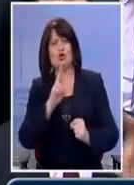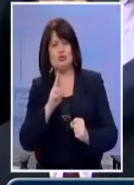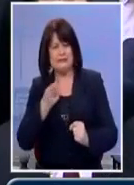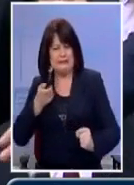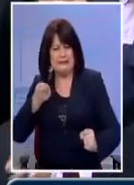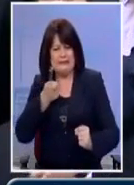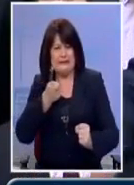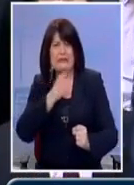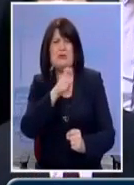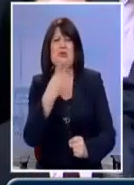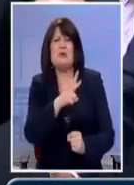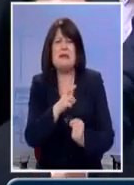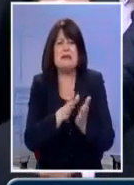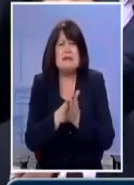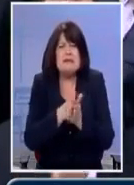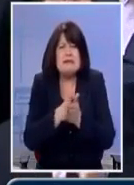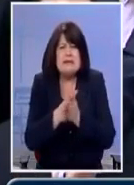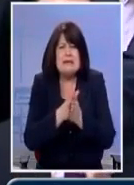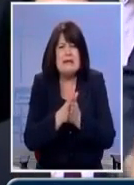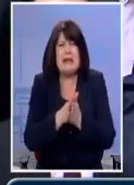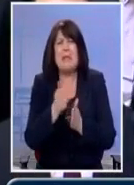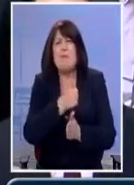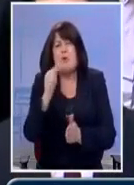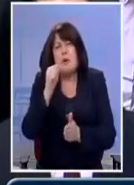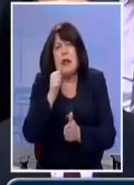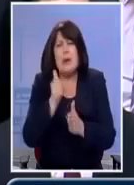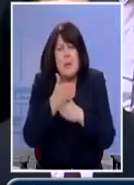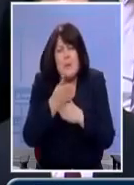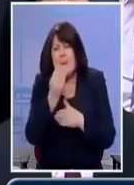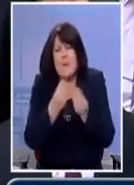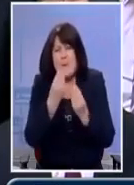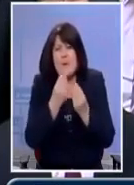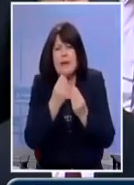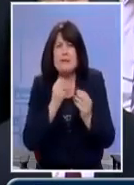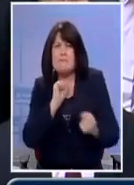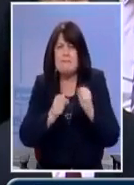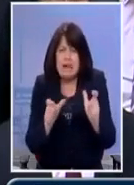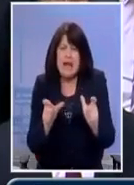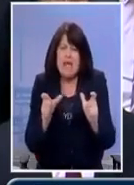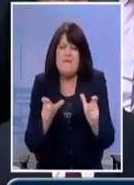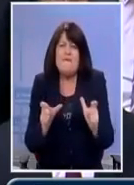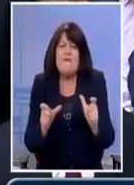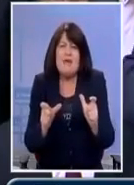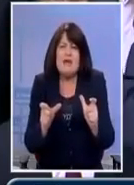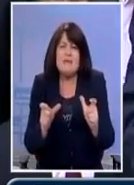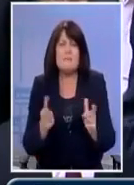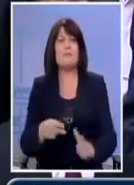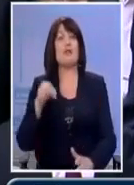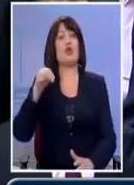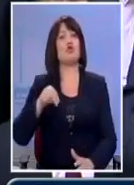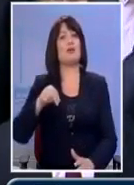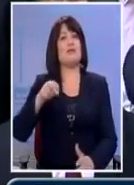τη μίζερη ζωή της που τρεφόταν με παξιμάδια και νερό να αμήνεται τόσο πολύ. Και γράφει ο